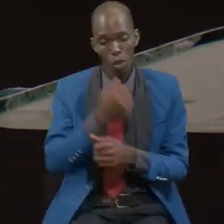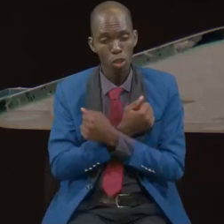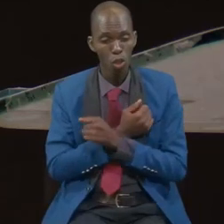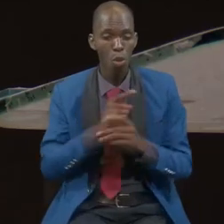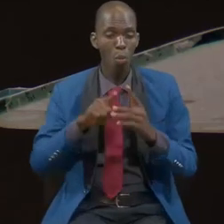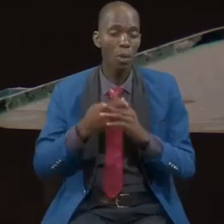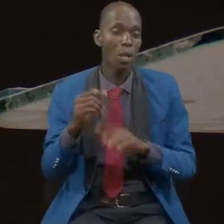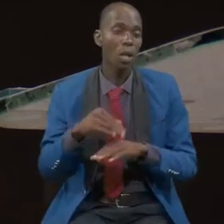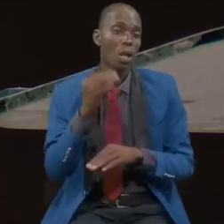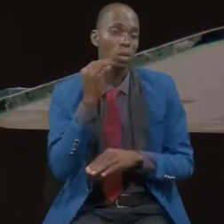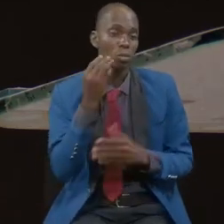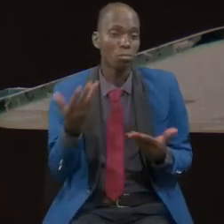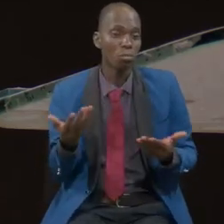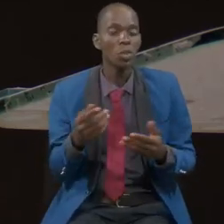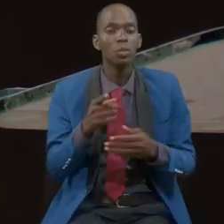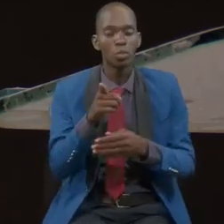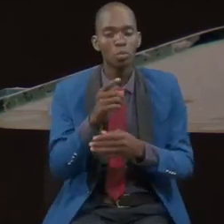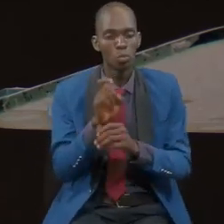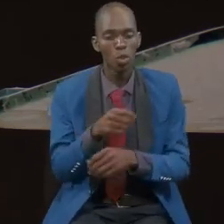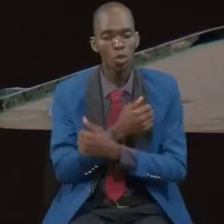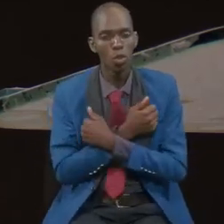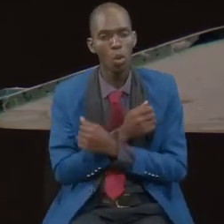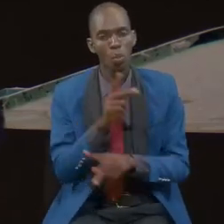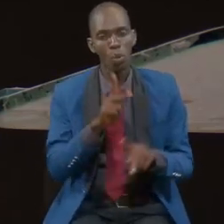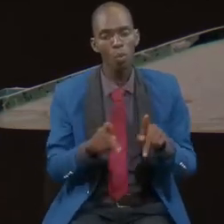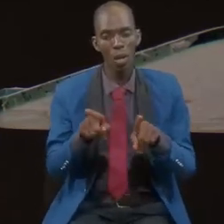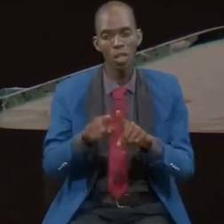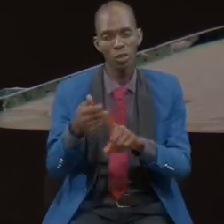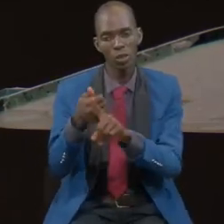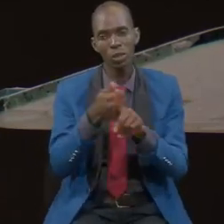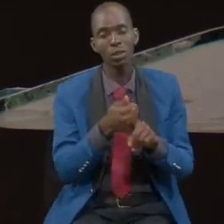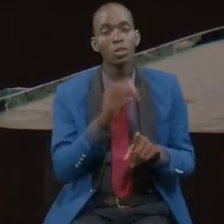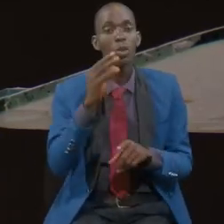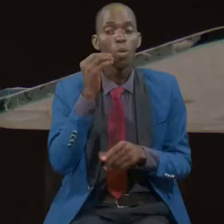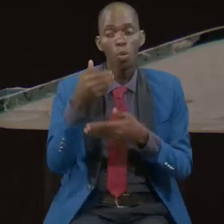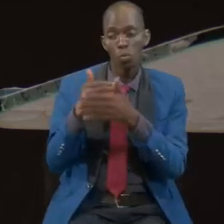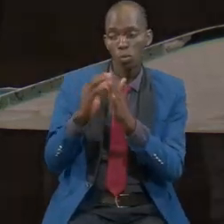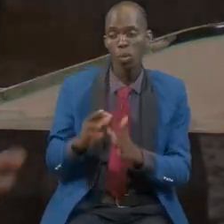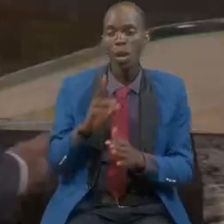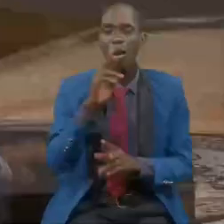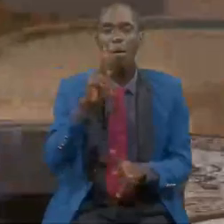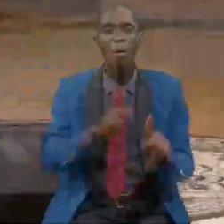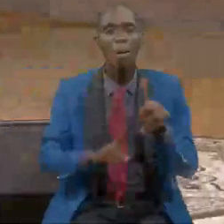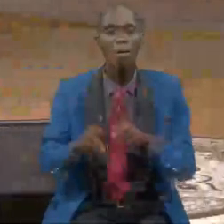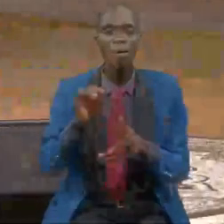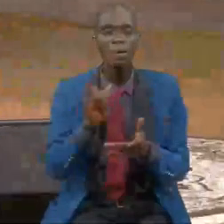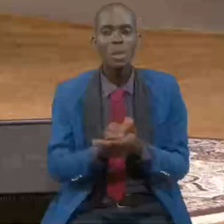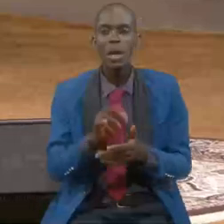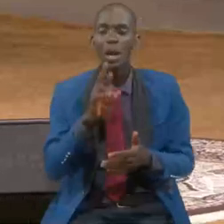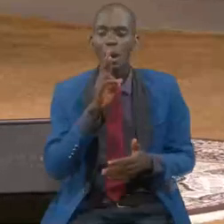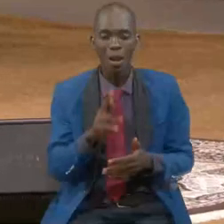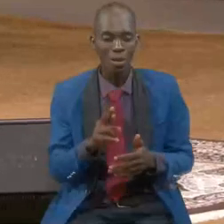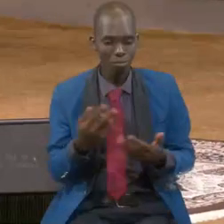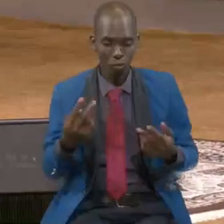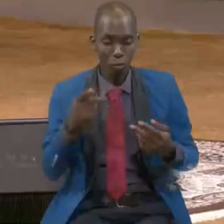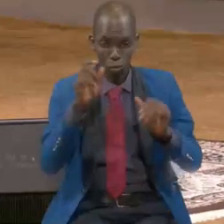charité bien ordonnée commence par soi-même. Aimez ces gens-là comme vous-même. Vos voisins commence par les gens qui